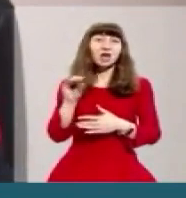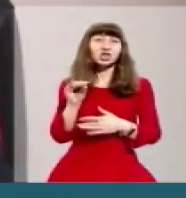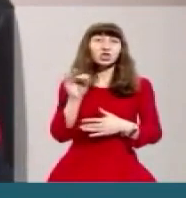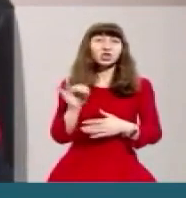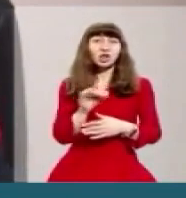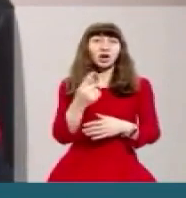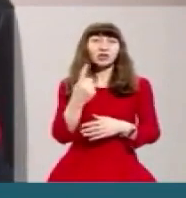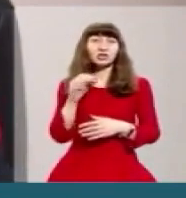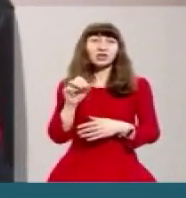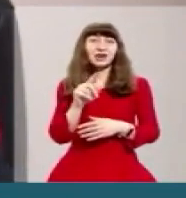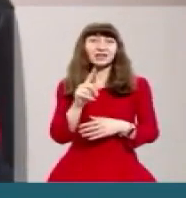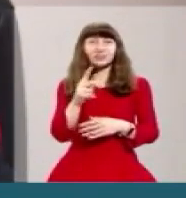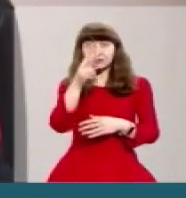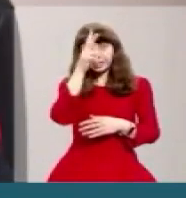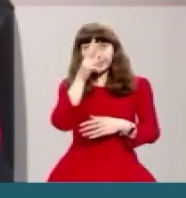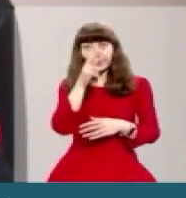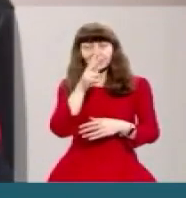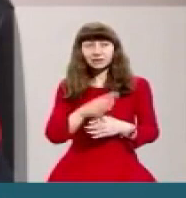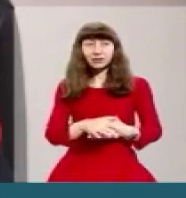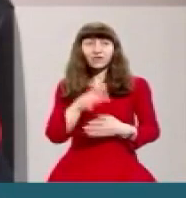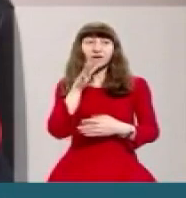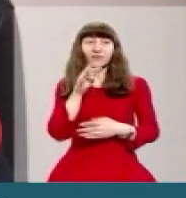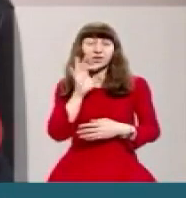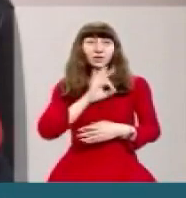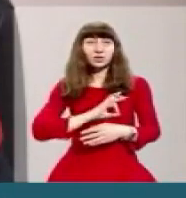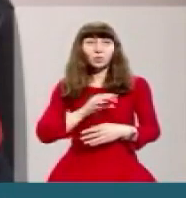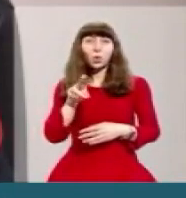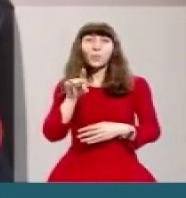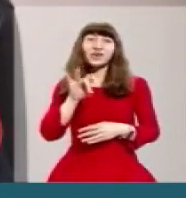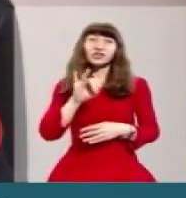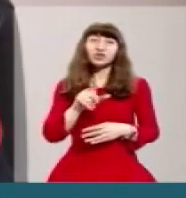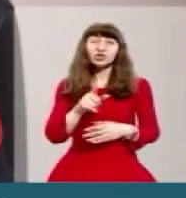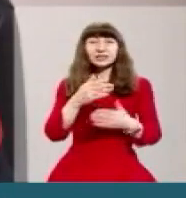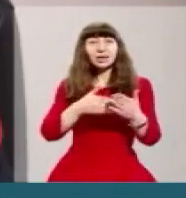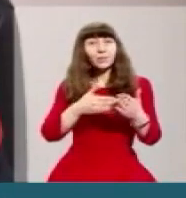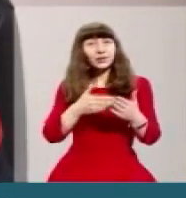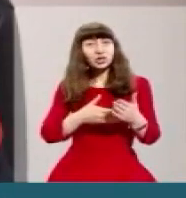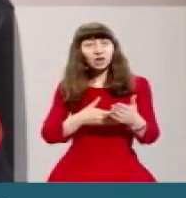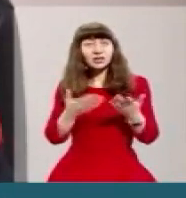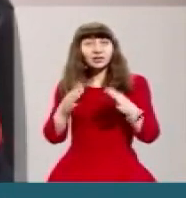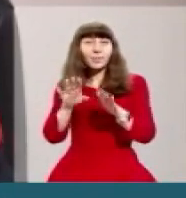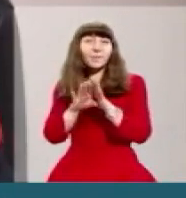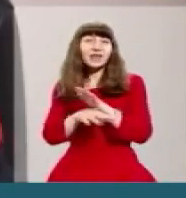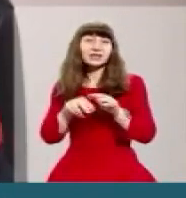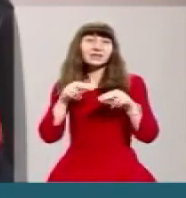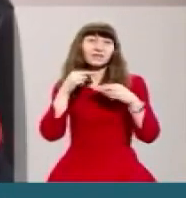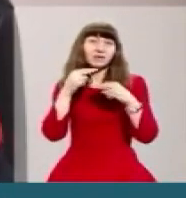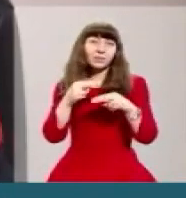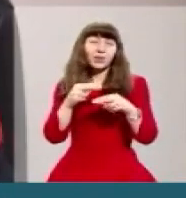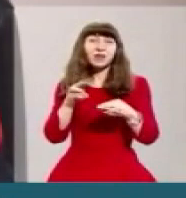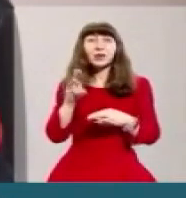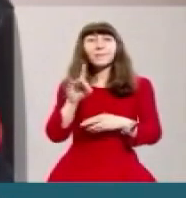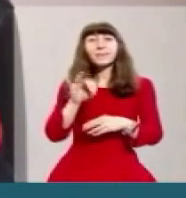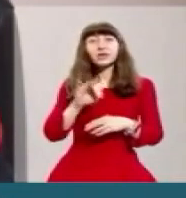реже одного раза в 3 месяца. При эксплуатации печного отопления запрещается оставлять без присмотра топящие